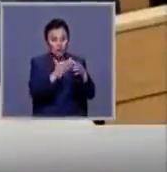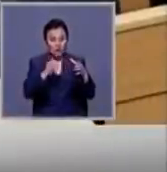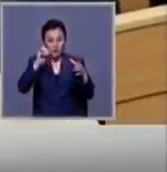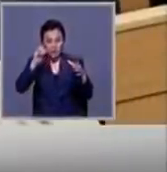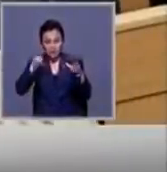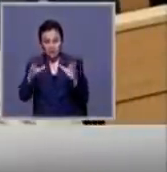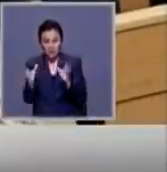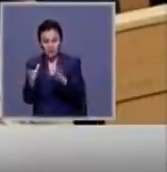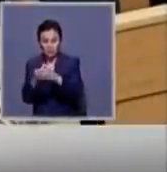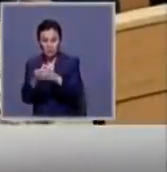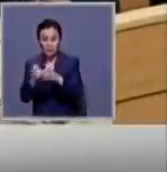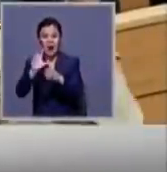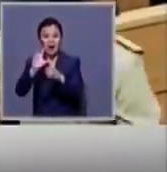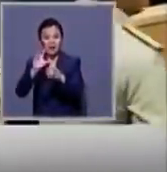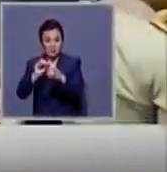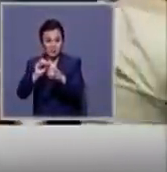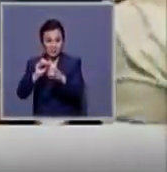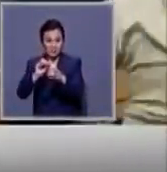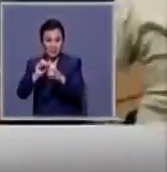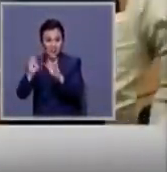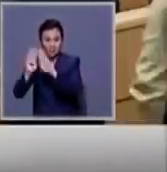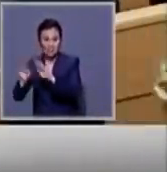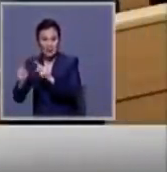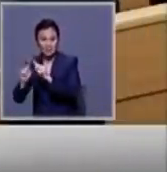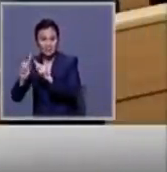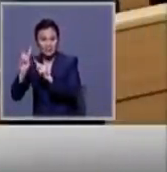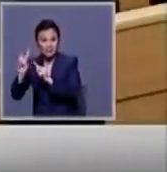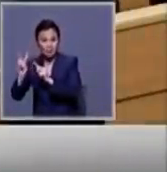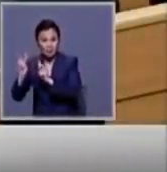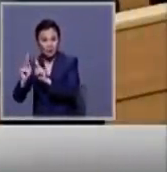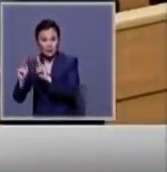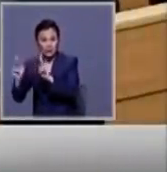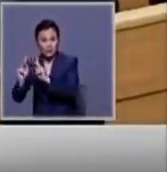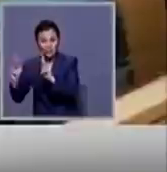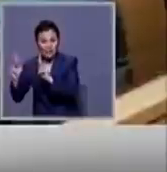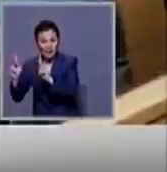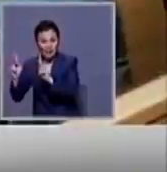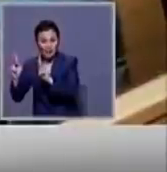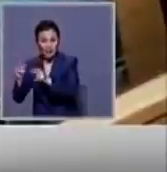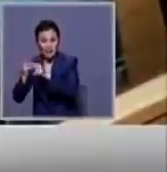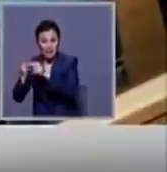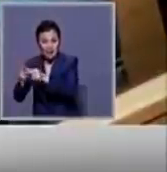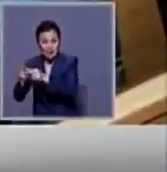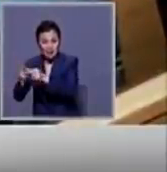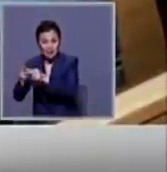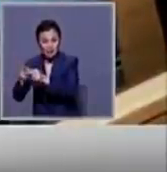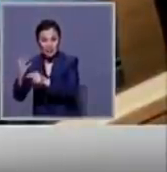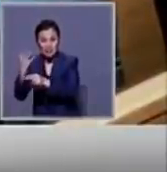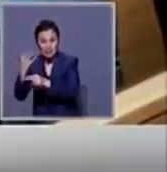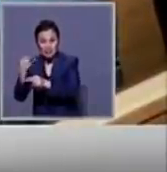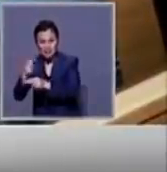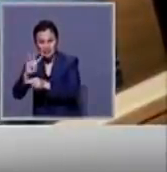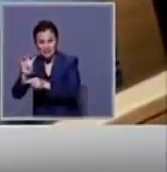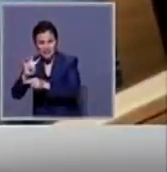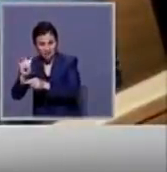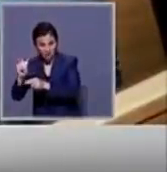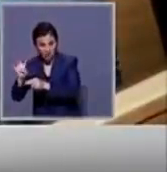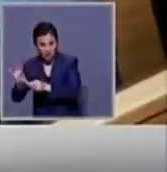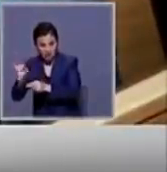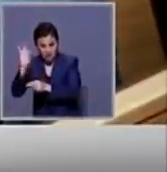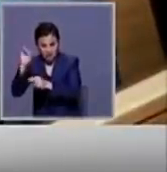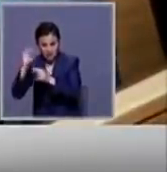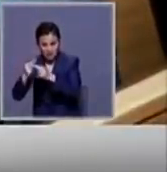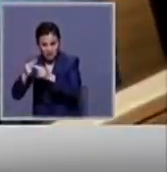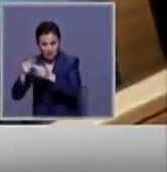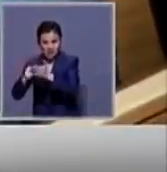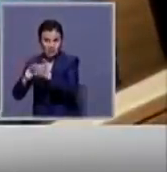คนชุดที่2นะฮะอันนี้ก็ตั้งกรรมการขึ้นมาเองแล้วก็มาสรรหา400คนแล้วก็เสนอชื่อให้ท่าน